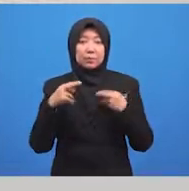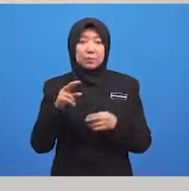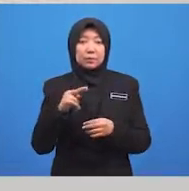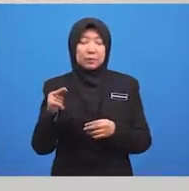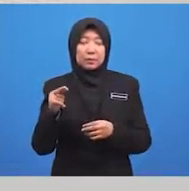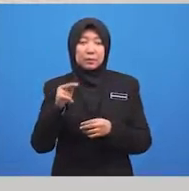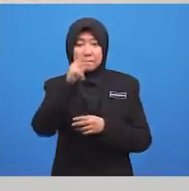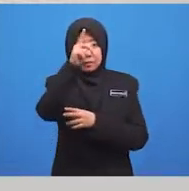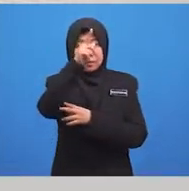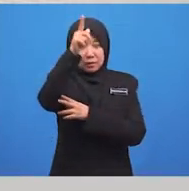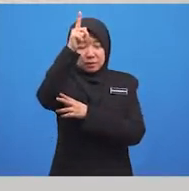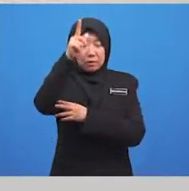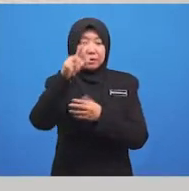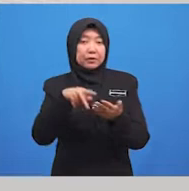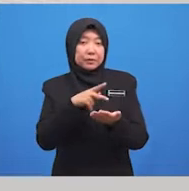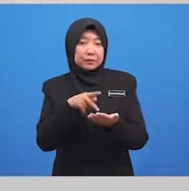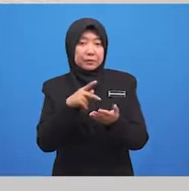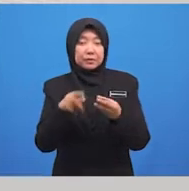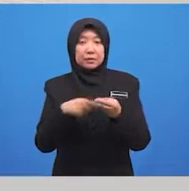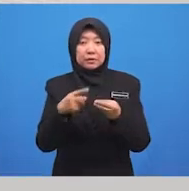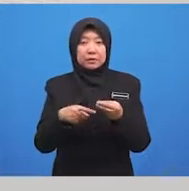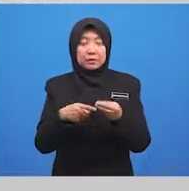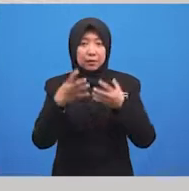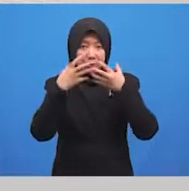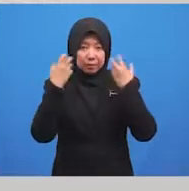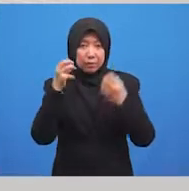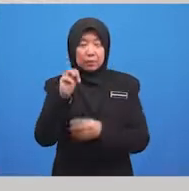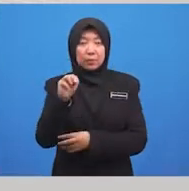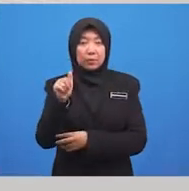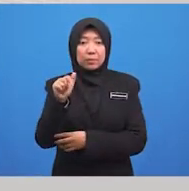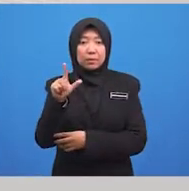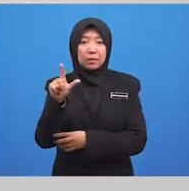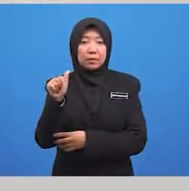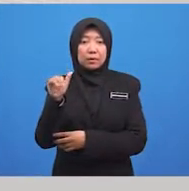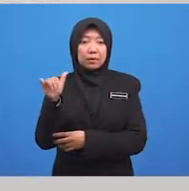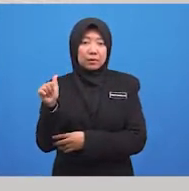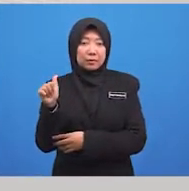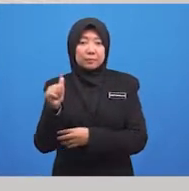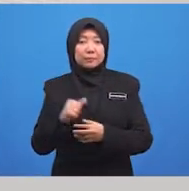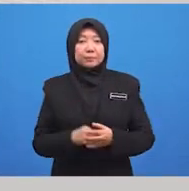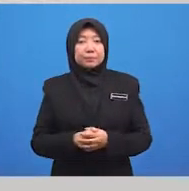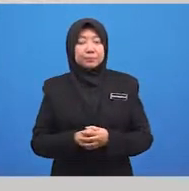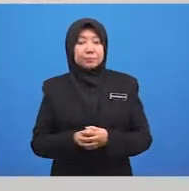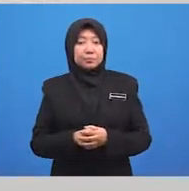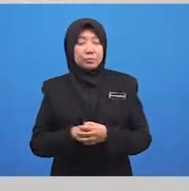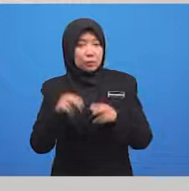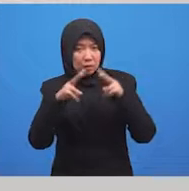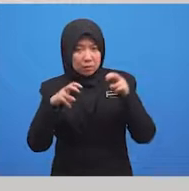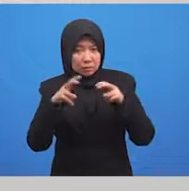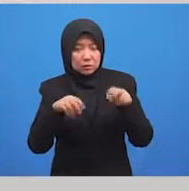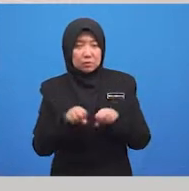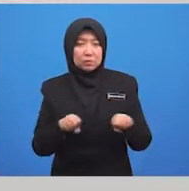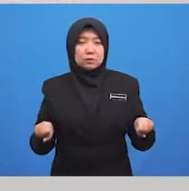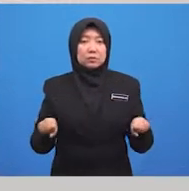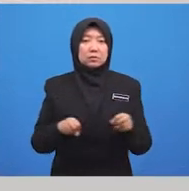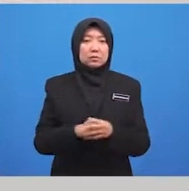Contohnya, kajian tentang habitat harimau Malaya oleh Perhilitan. Mengkaji spesies hidupan liar yang